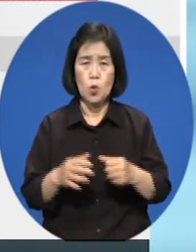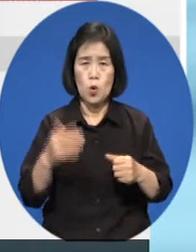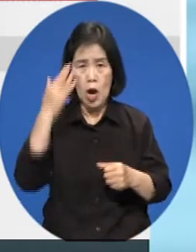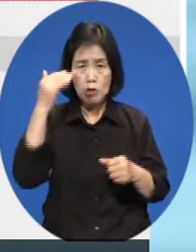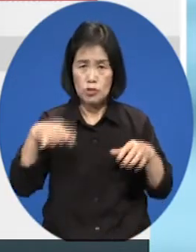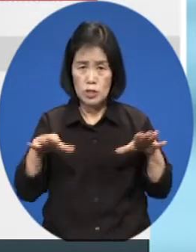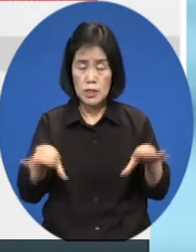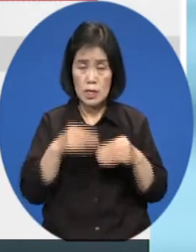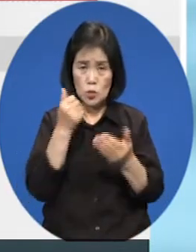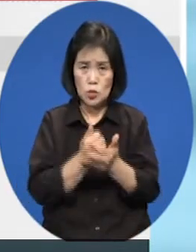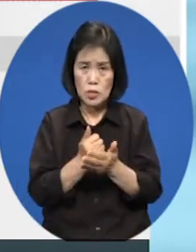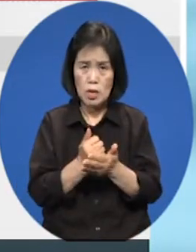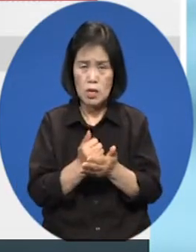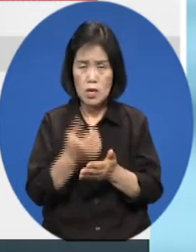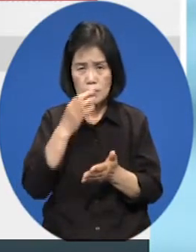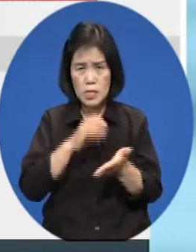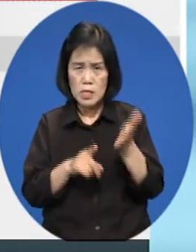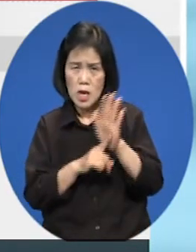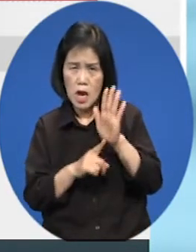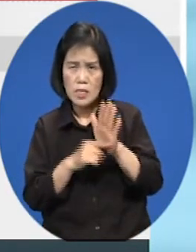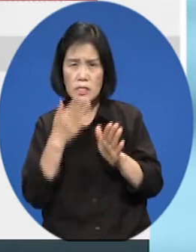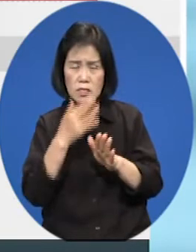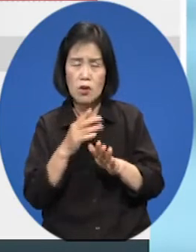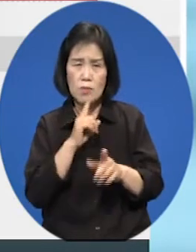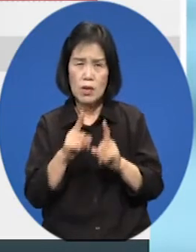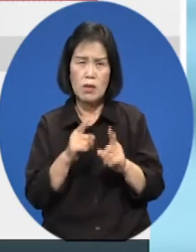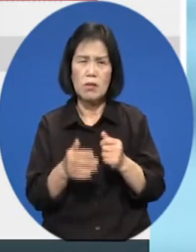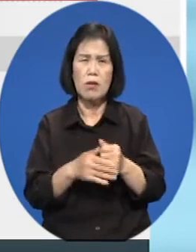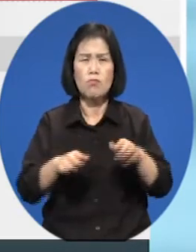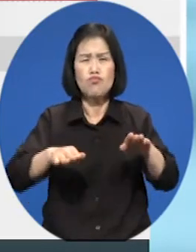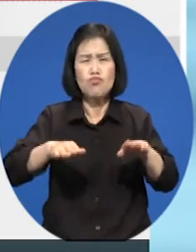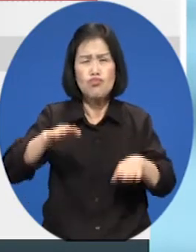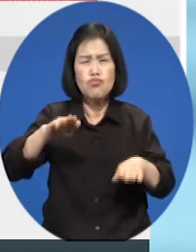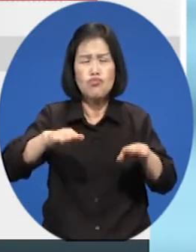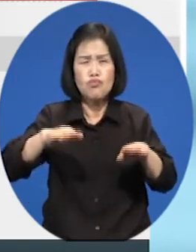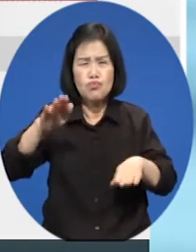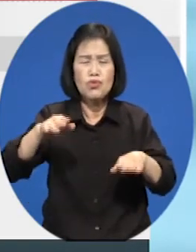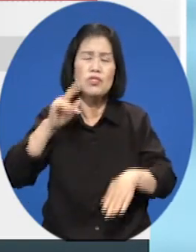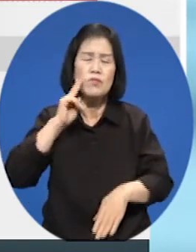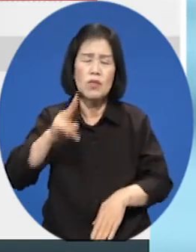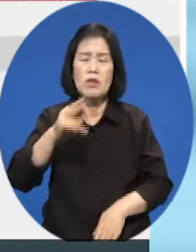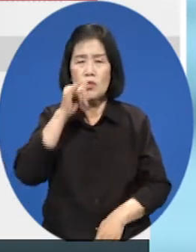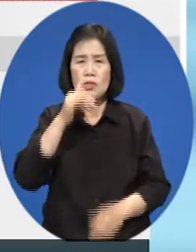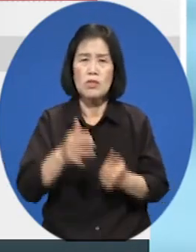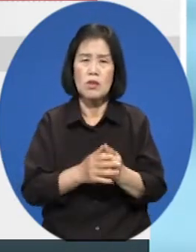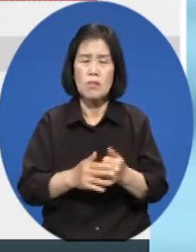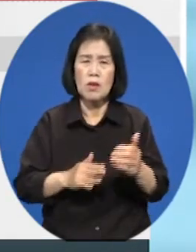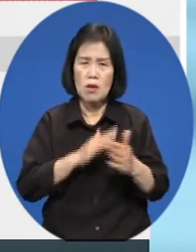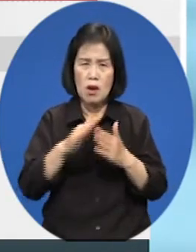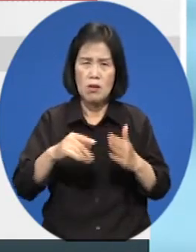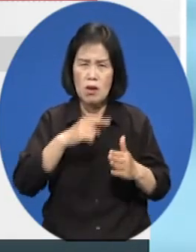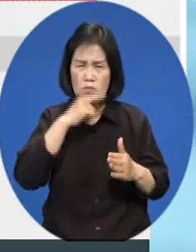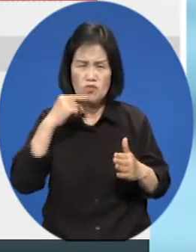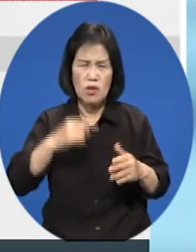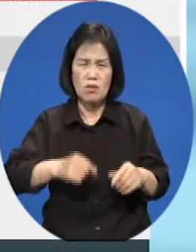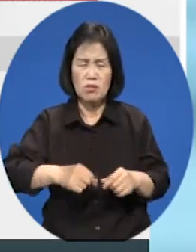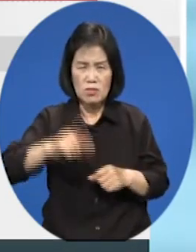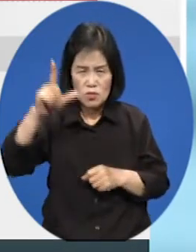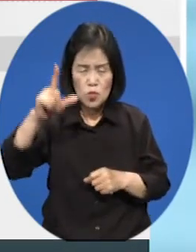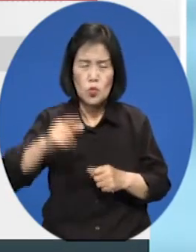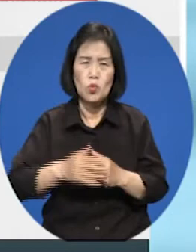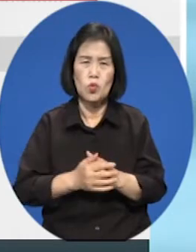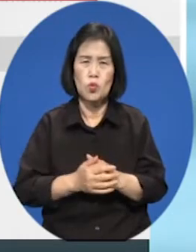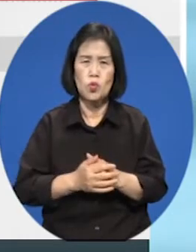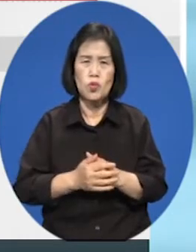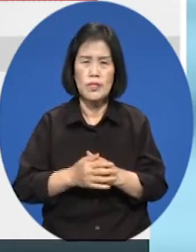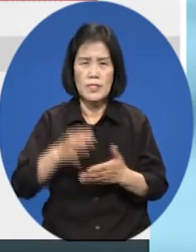계속 네. 금리 인상 가능성을 흘리는 이유는 금융 불규정이 계속 강화되고 있기 때문이죠. 네. 가령 뭐 가계부채가 급증한다거나 자산시장 쏠림 현상이